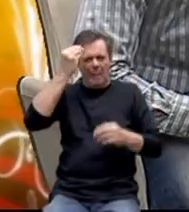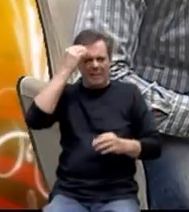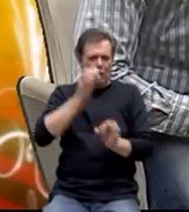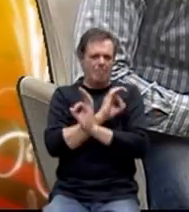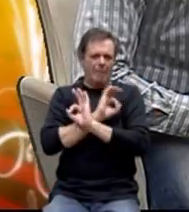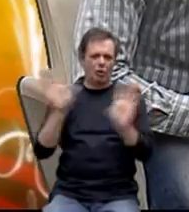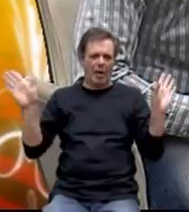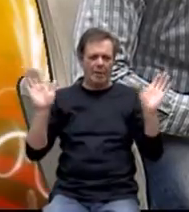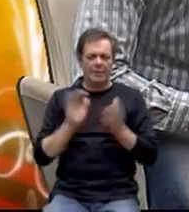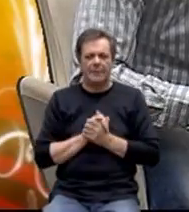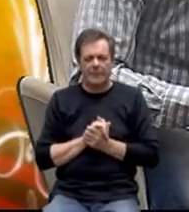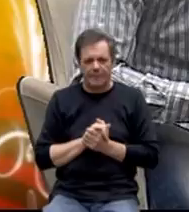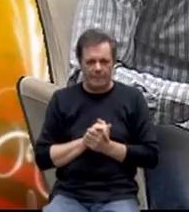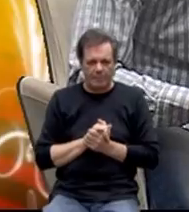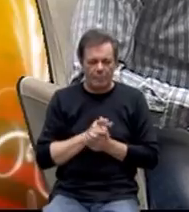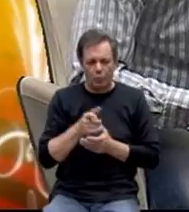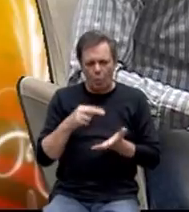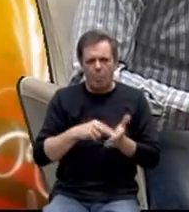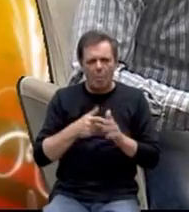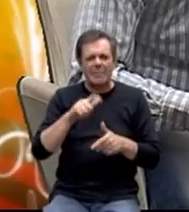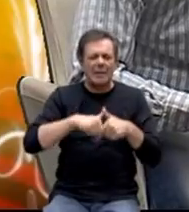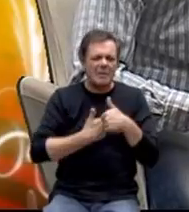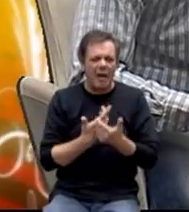Nesvjesno totalno. To vam je problem sa tim